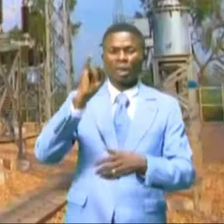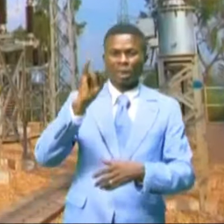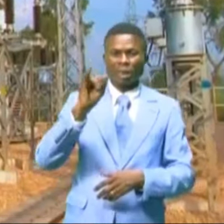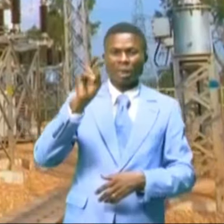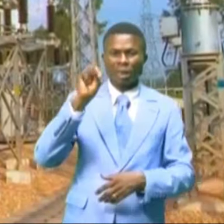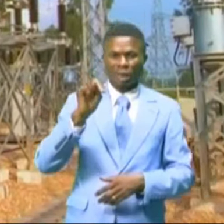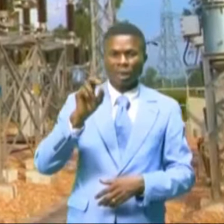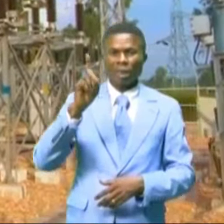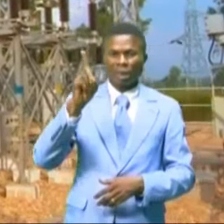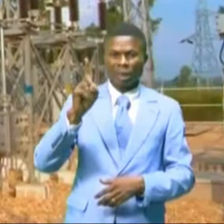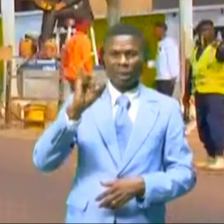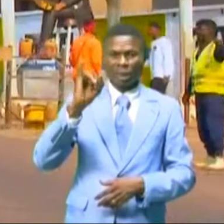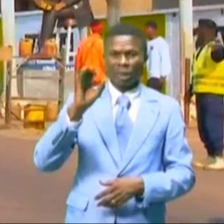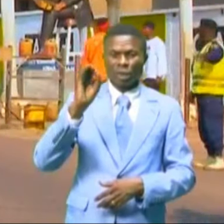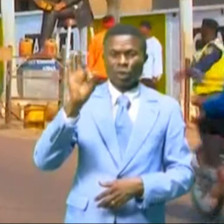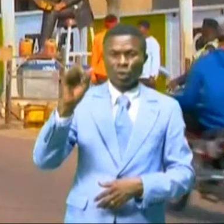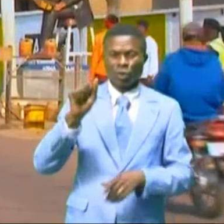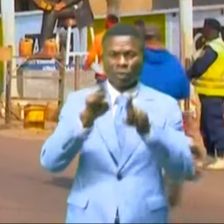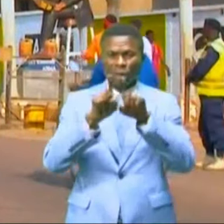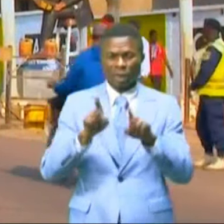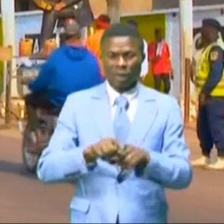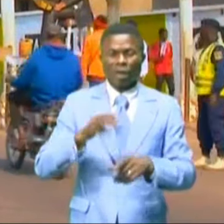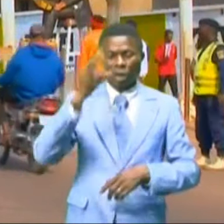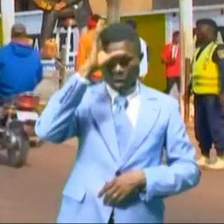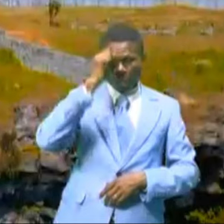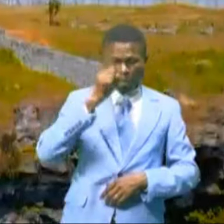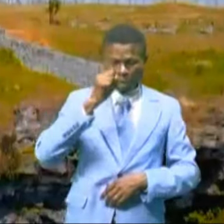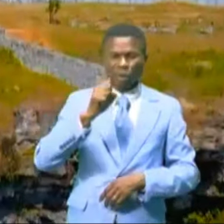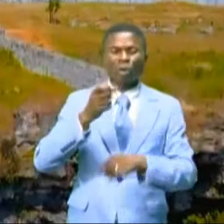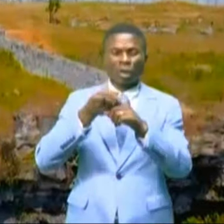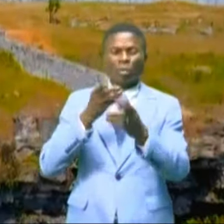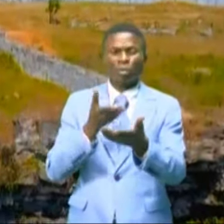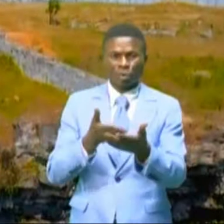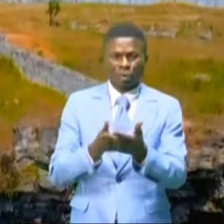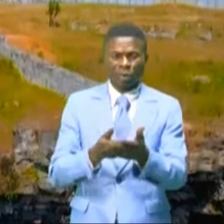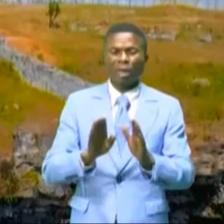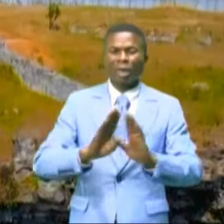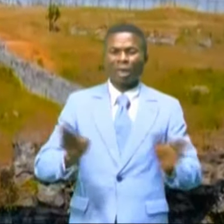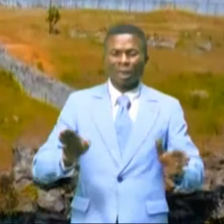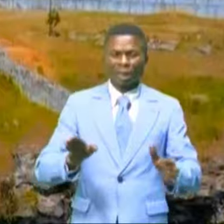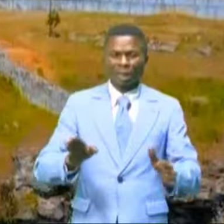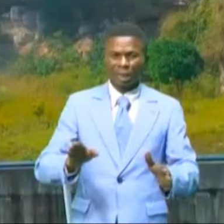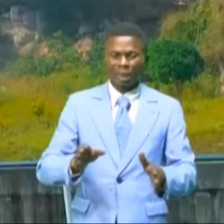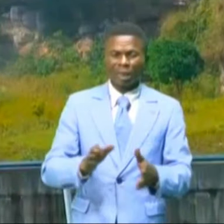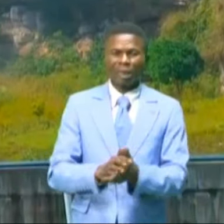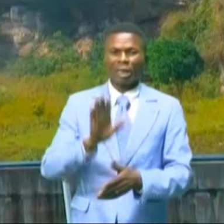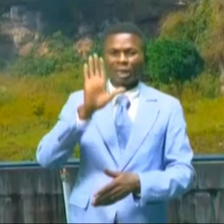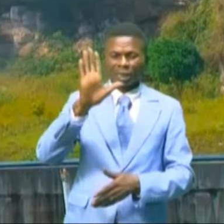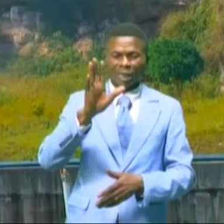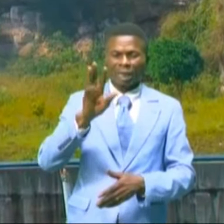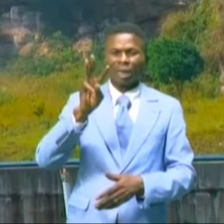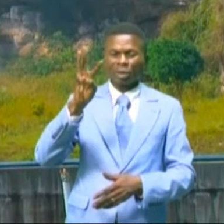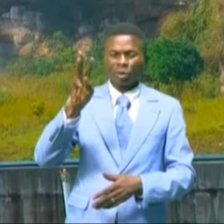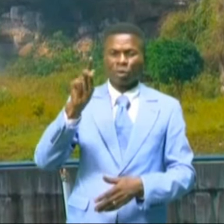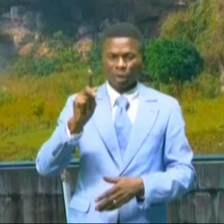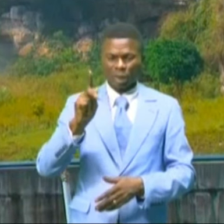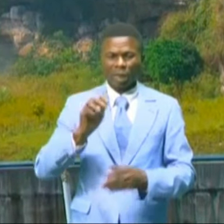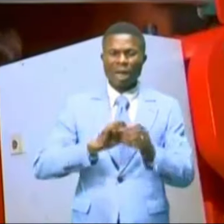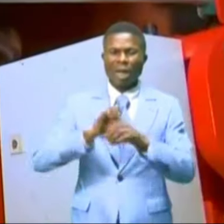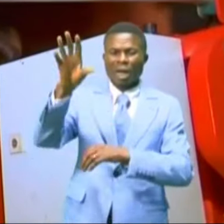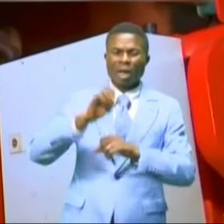Kikwit dans la province de Tukulu à travers le barrage de Kakobola d'une capacité de 10,5 MW sont achevés